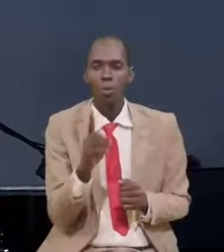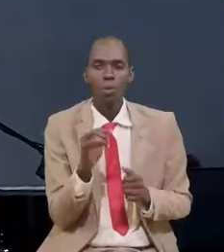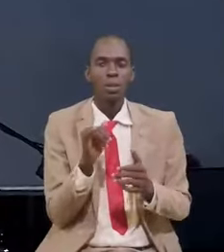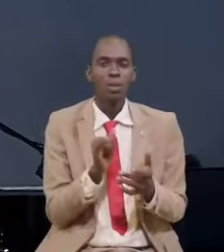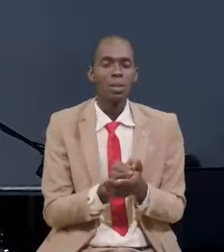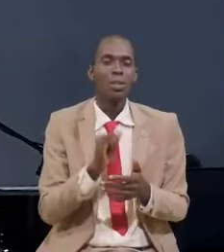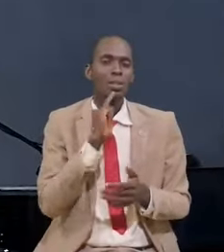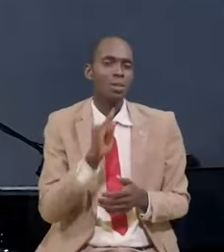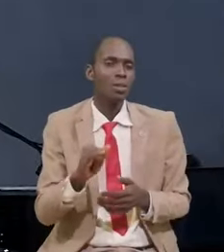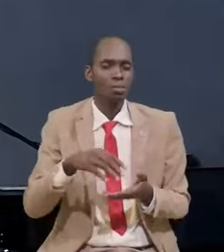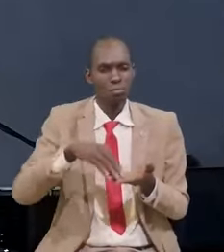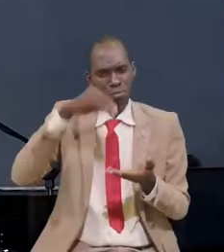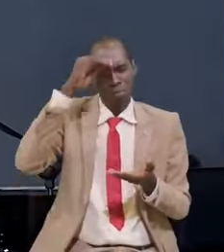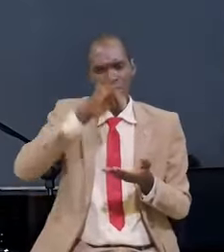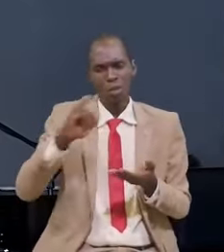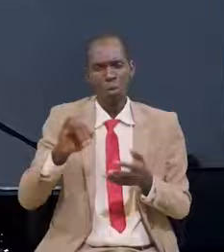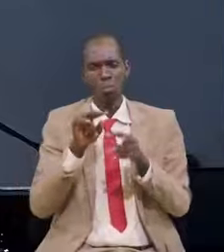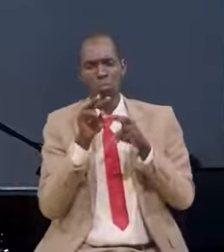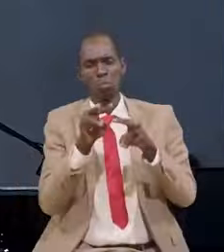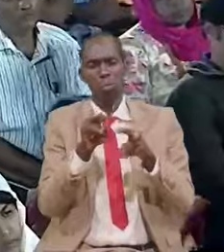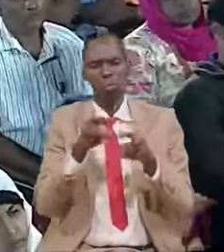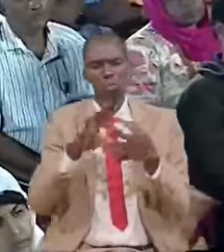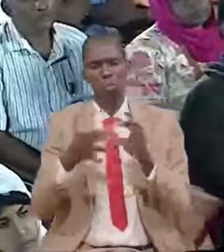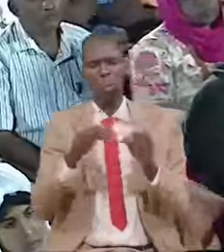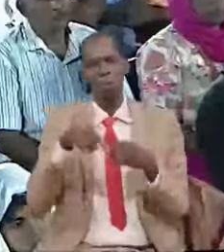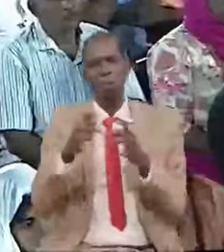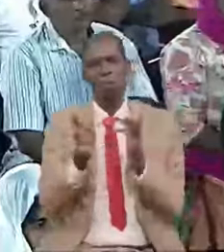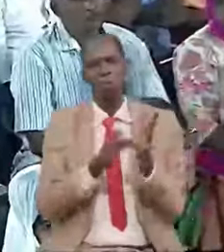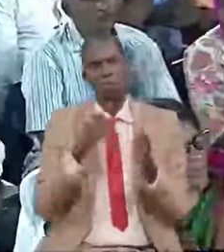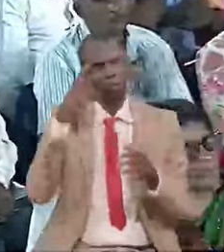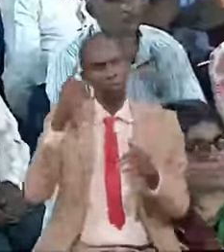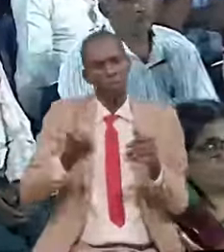Vers ceux qui entendent parler de Jésus pour la première fois dans leur vie.